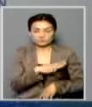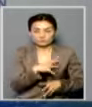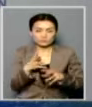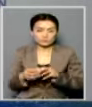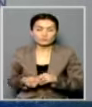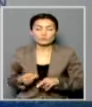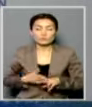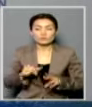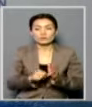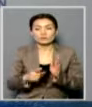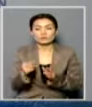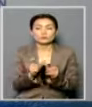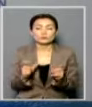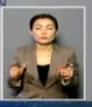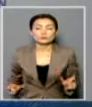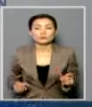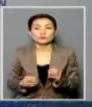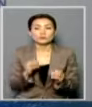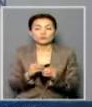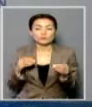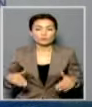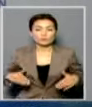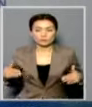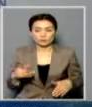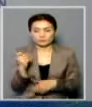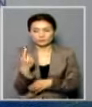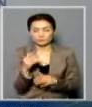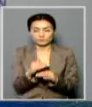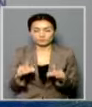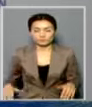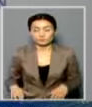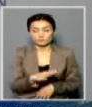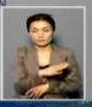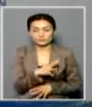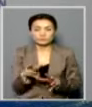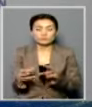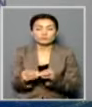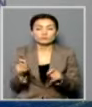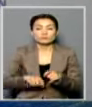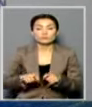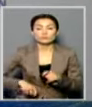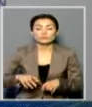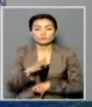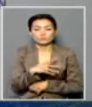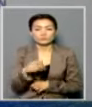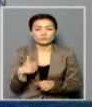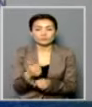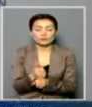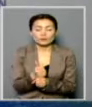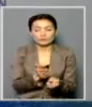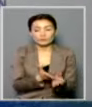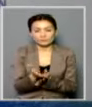частности это 61 школа 10 колледжей 11 детских садов также были проведены проверки на основании